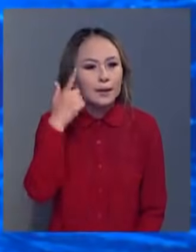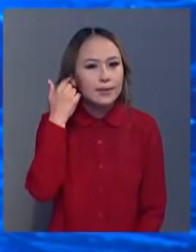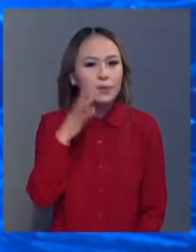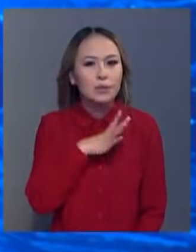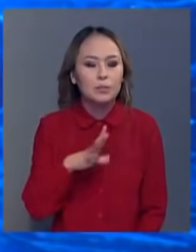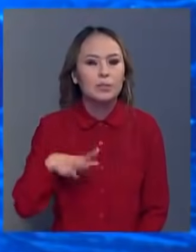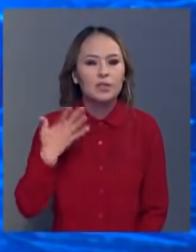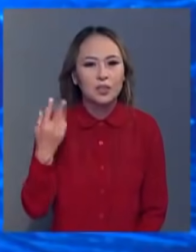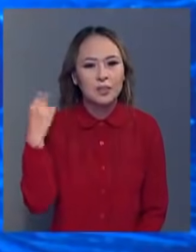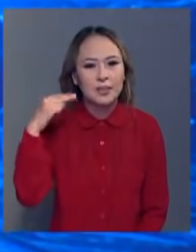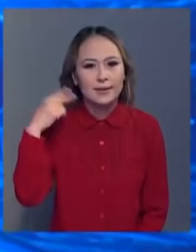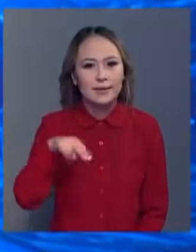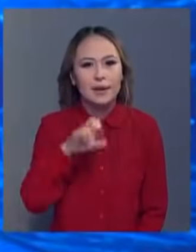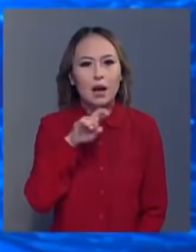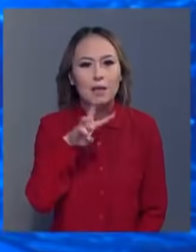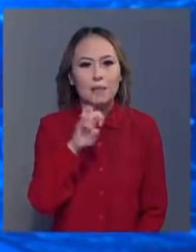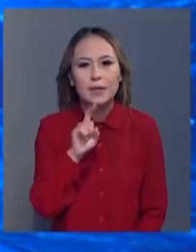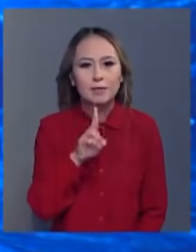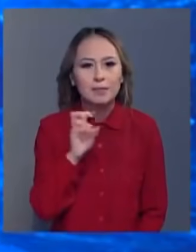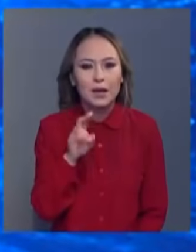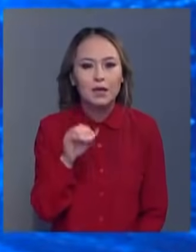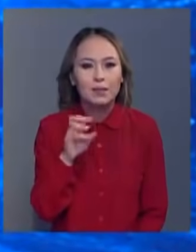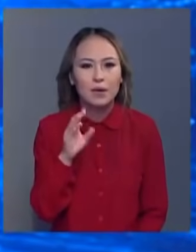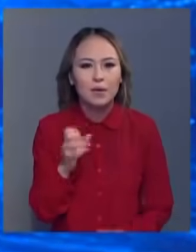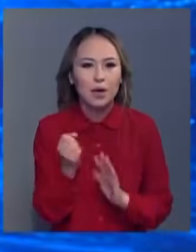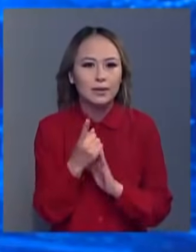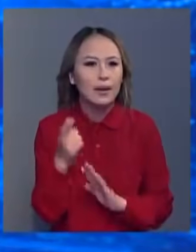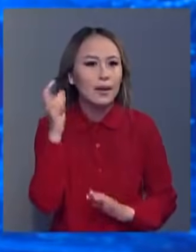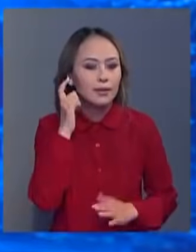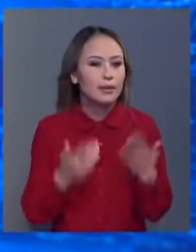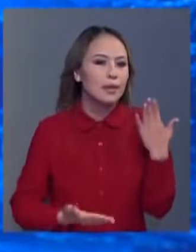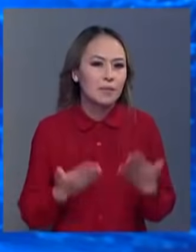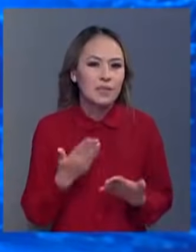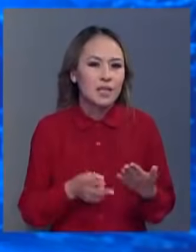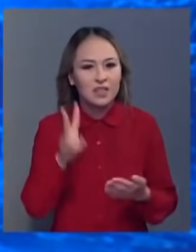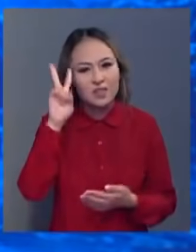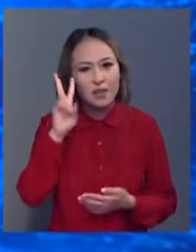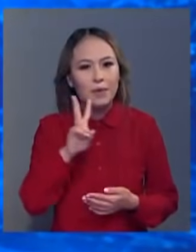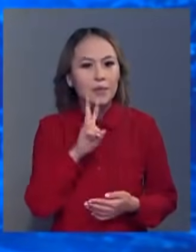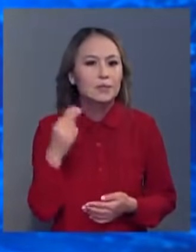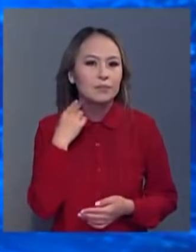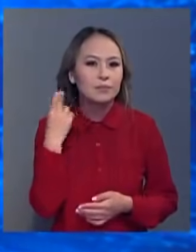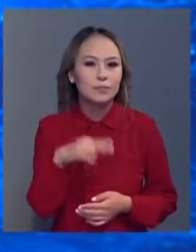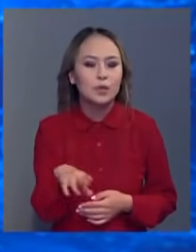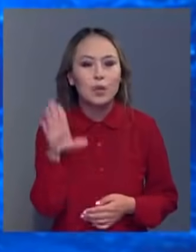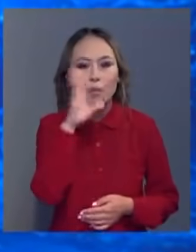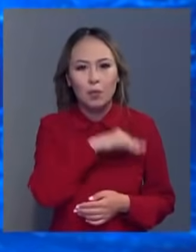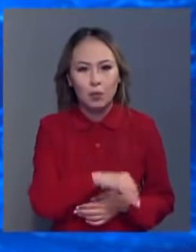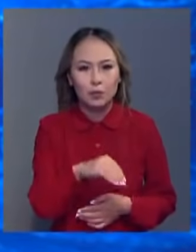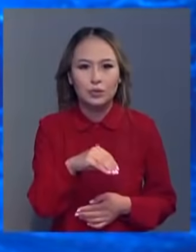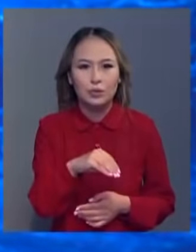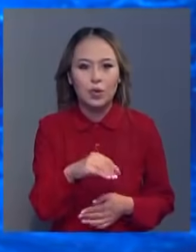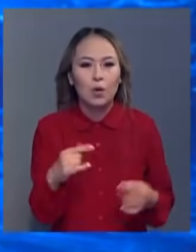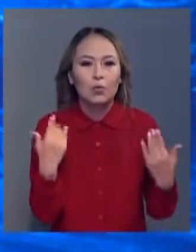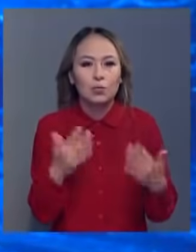Қырғызстанның бұрынғы президенті Алмазбек Атамбаевқа 11 жыл немесе 2 айға бас бостандығынан айыру жазасы